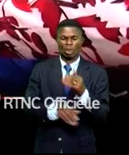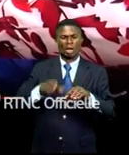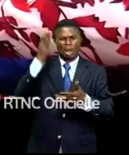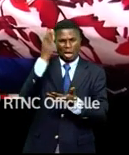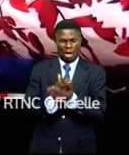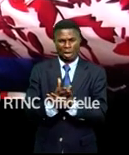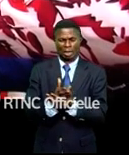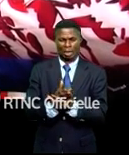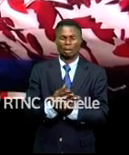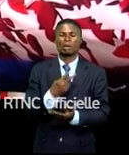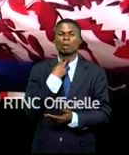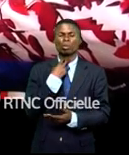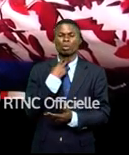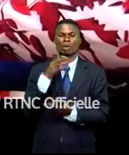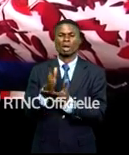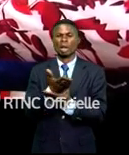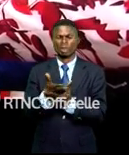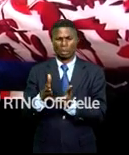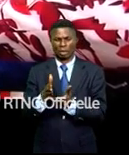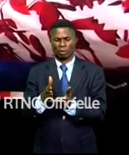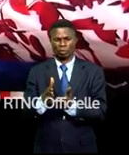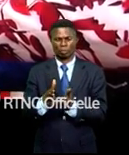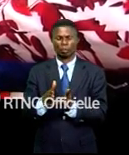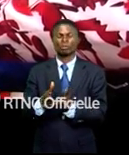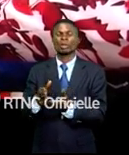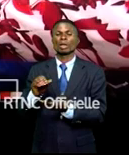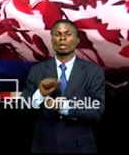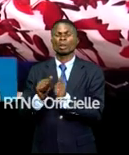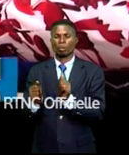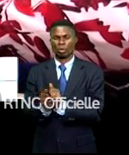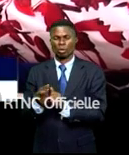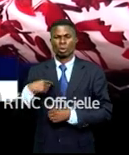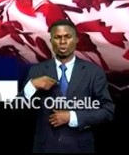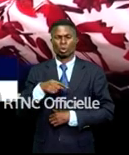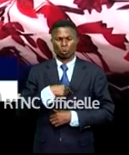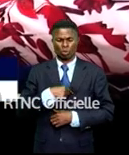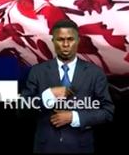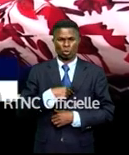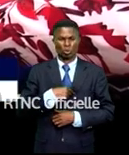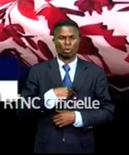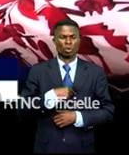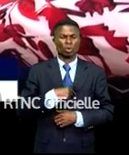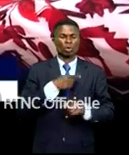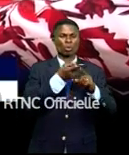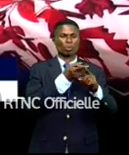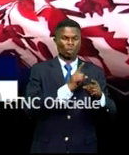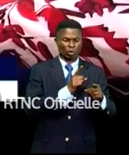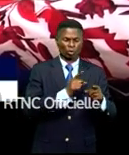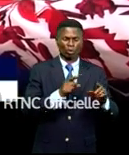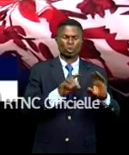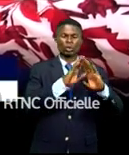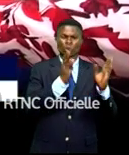le paradoxe qui existe entre le fait que nous sommes nantis de